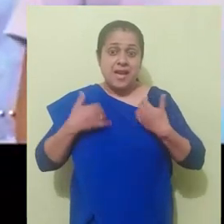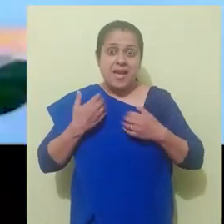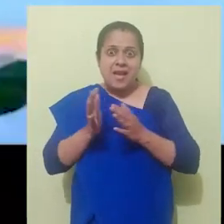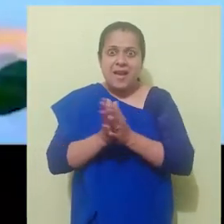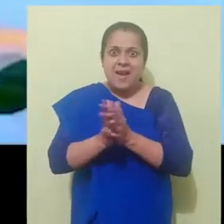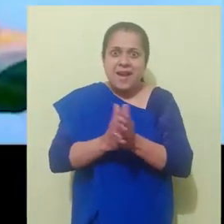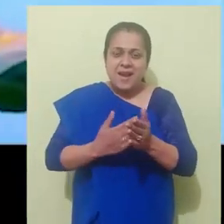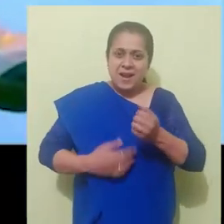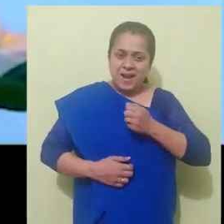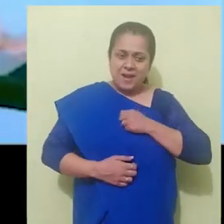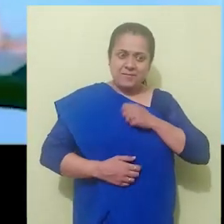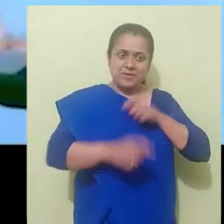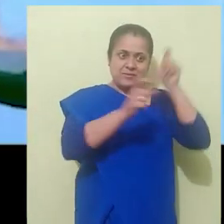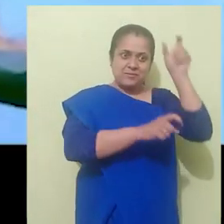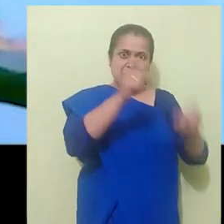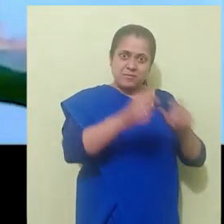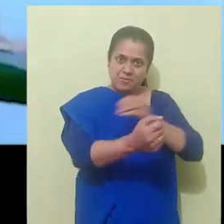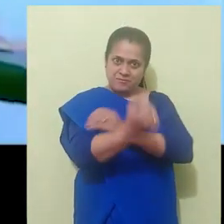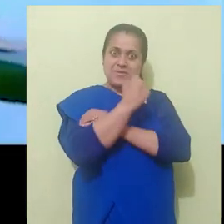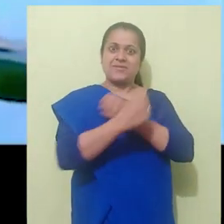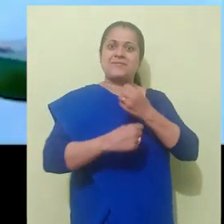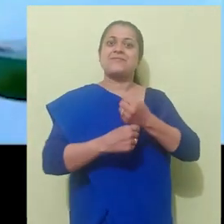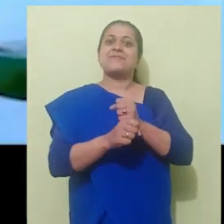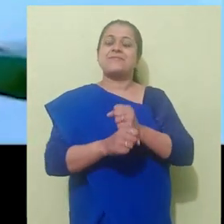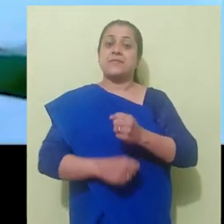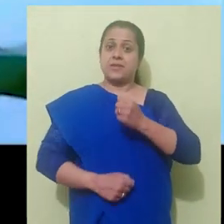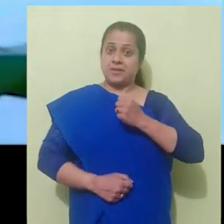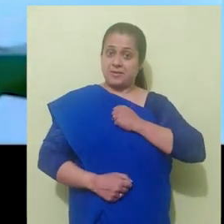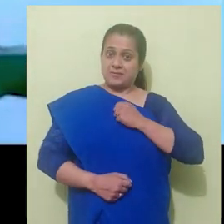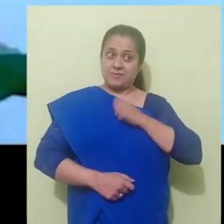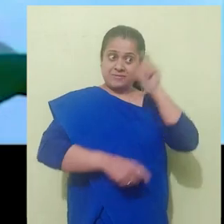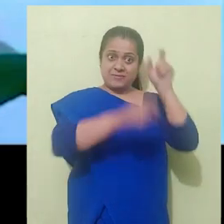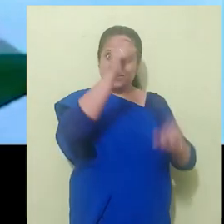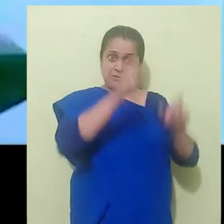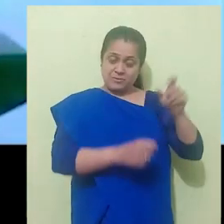दिंगोडोया आमी आमची लोगशाई